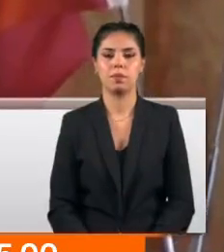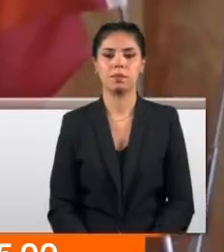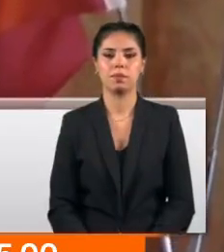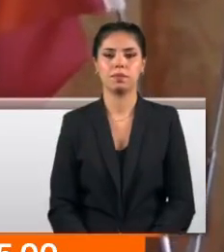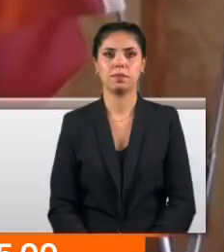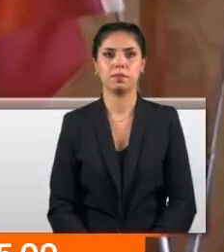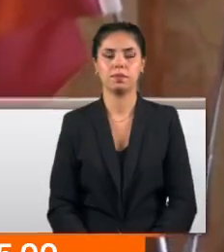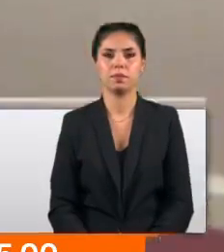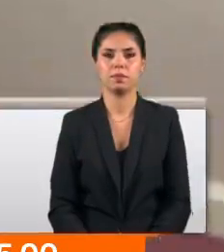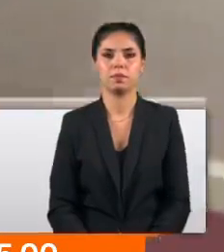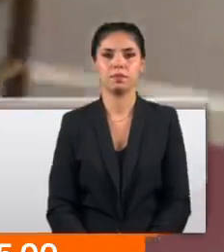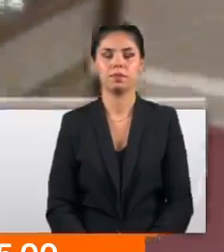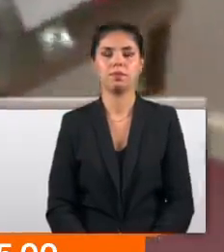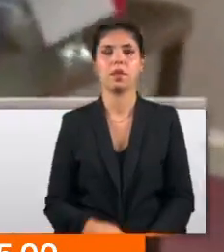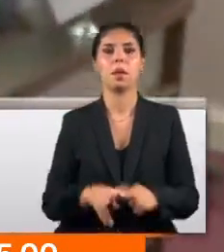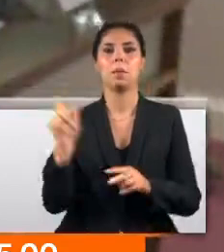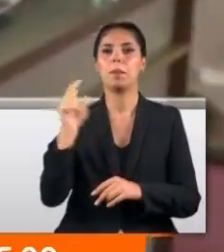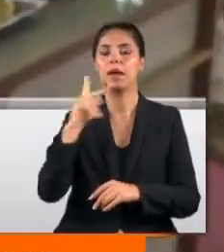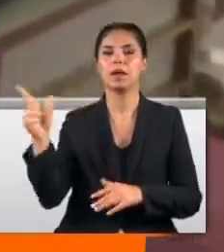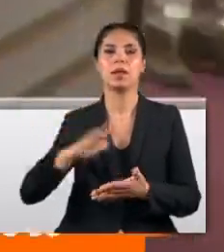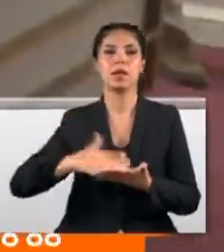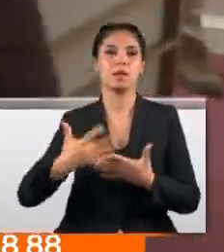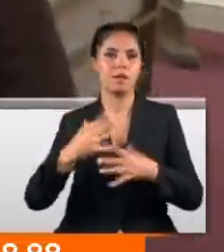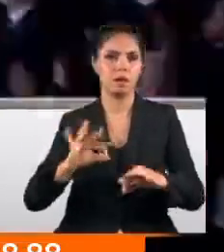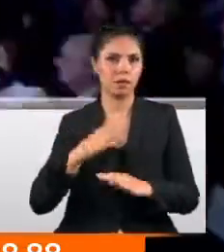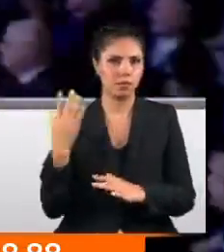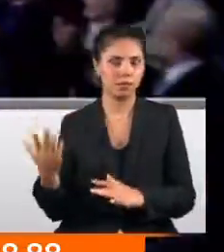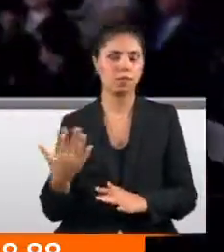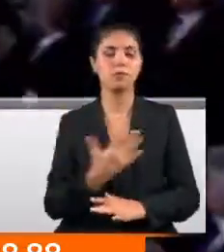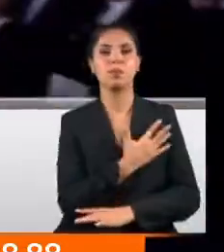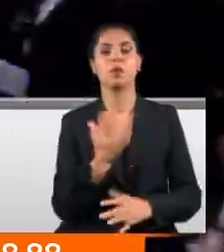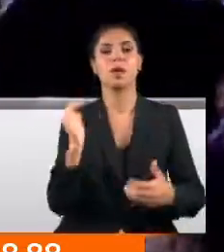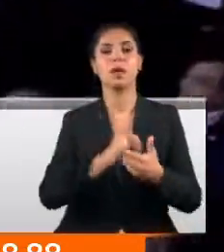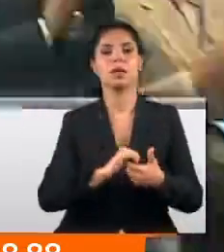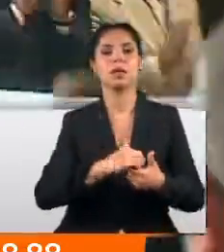hem CHP'de çalışıyor. Akşener istifa etmeye hazırlanan ve CHP ile ittifaka